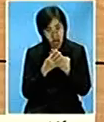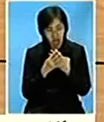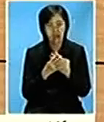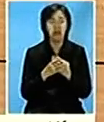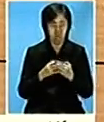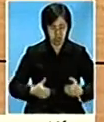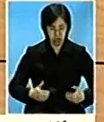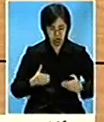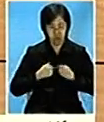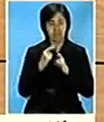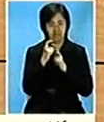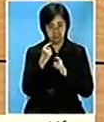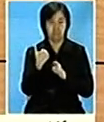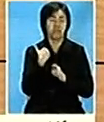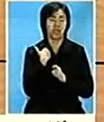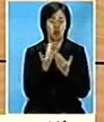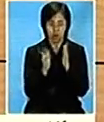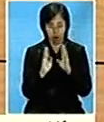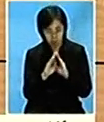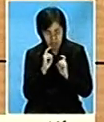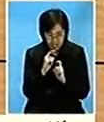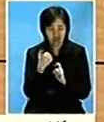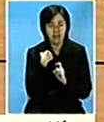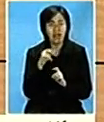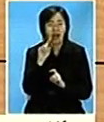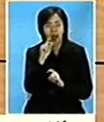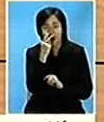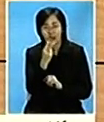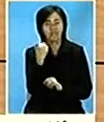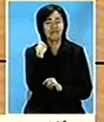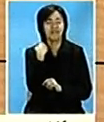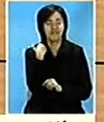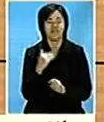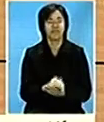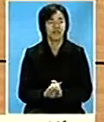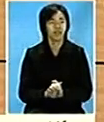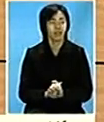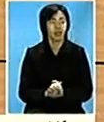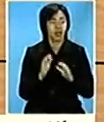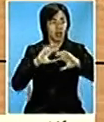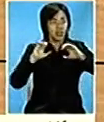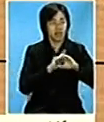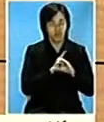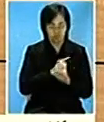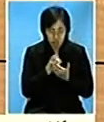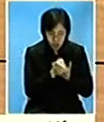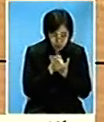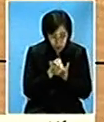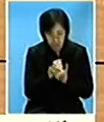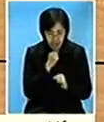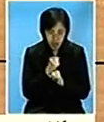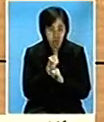ตอนนี้ก็ลำบากยิ่งขึ้นตามข่าวนะครับก็เป็นเรื่องที่ว่ารัฐบาลต้องเหลียวแลงานพวกนี้ด้วยนะ